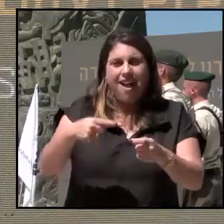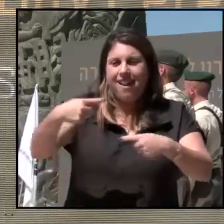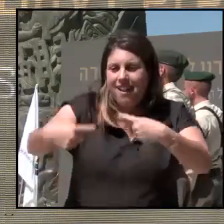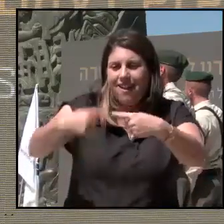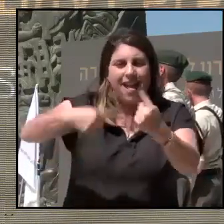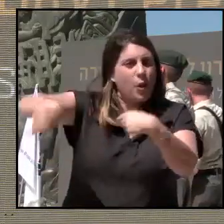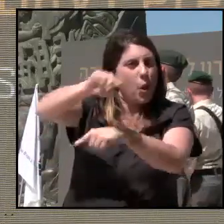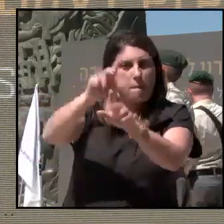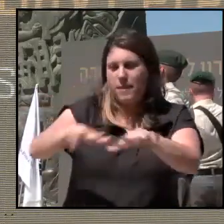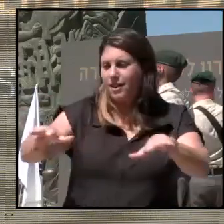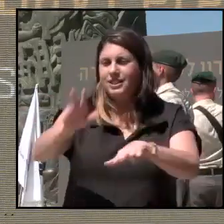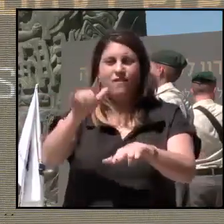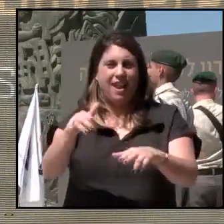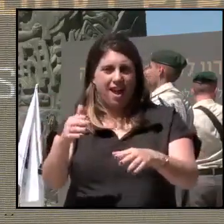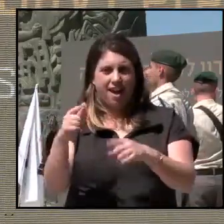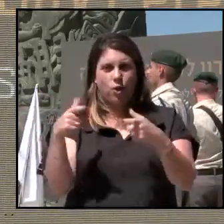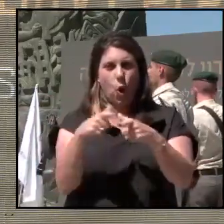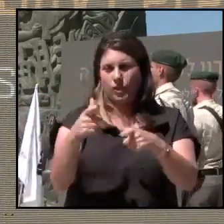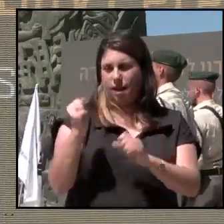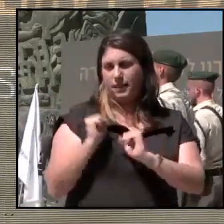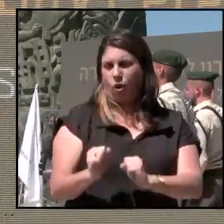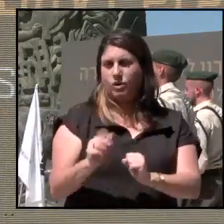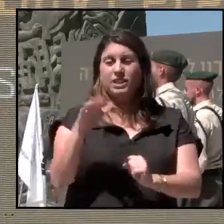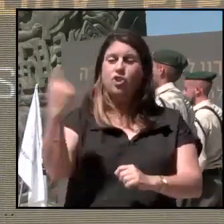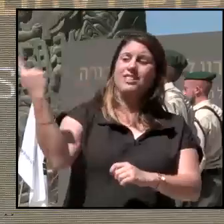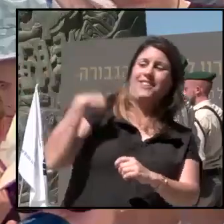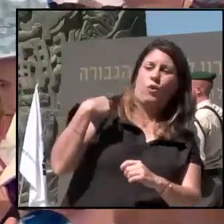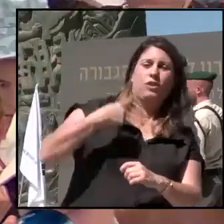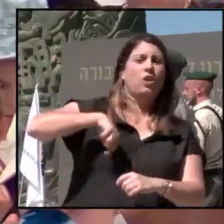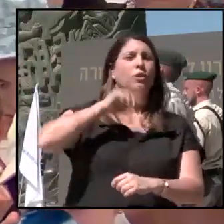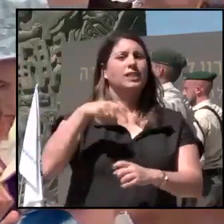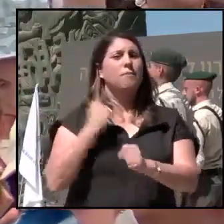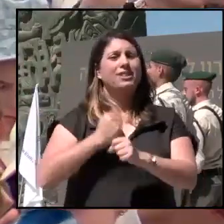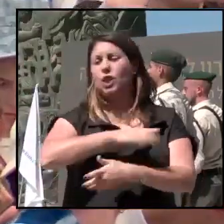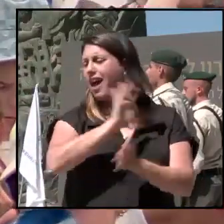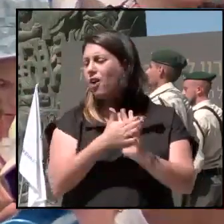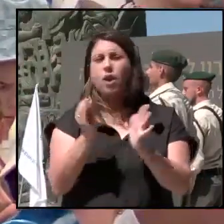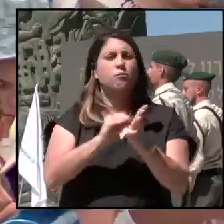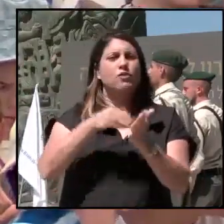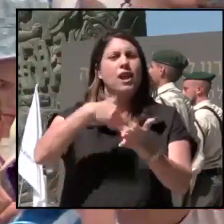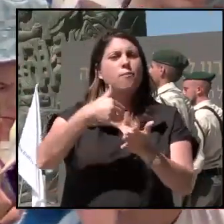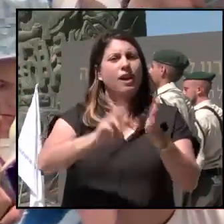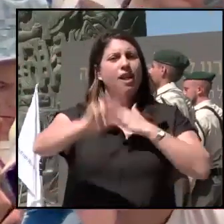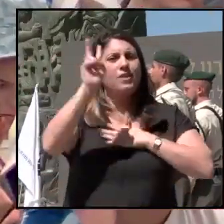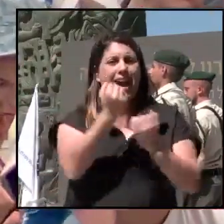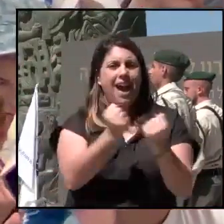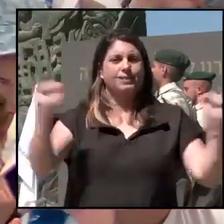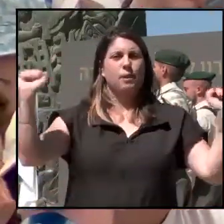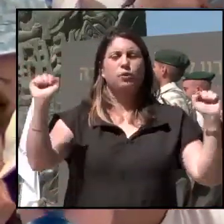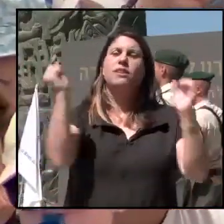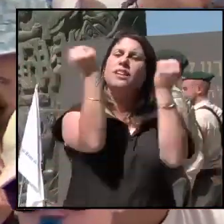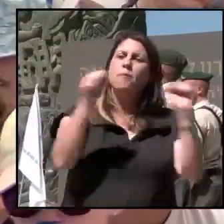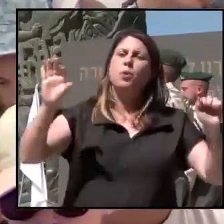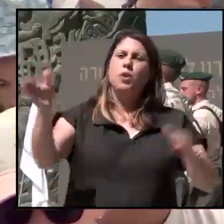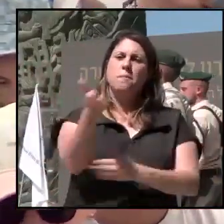וכוחות הביטחון המגנים עליה. יש בה את הציווי עבורנו לעשות כל שידרש כדי להמשיך ולהבטיח את עצמאותה וריבונותה של